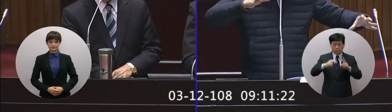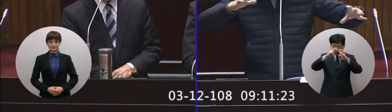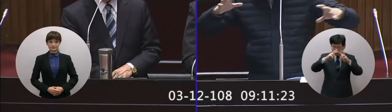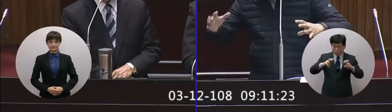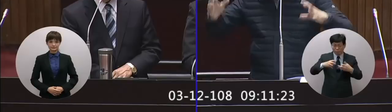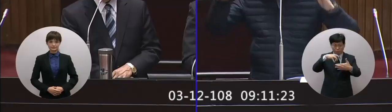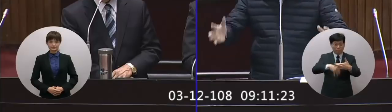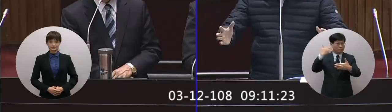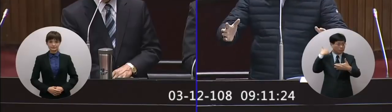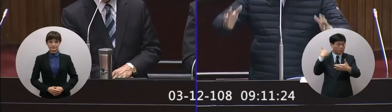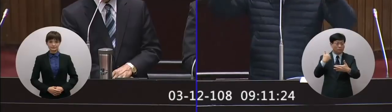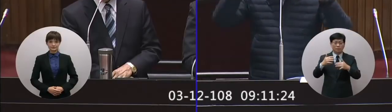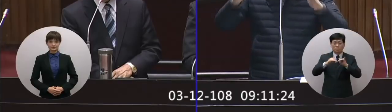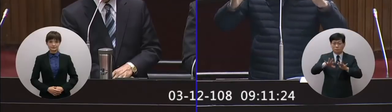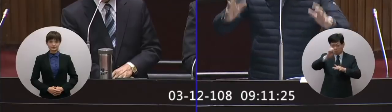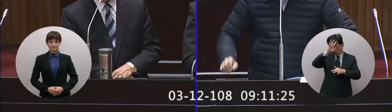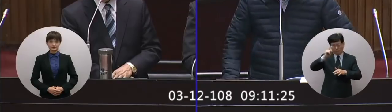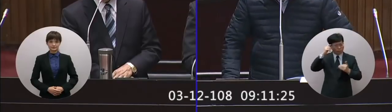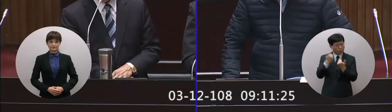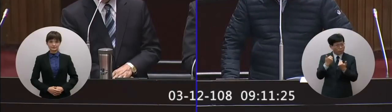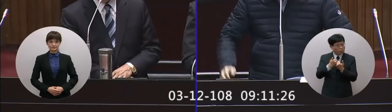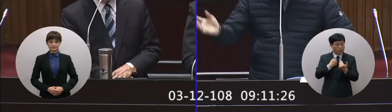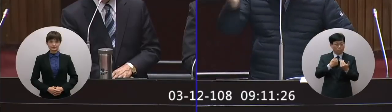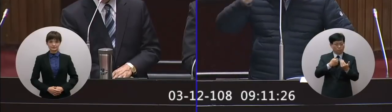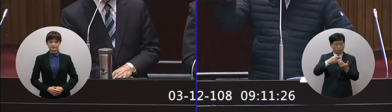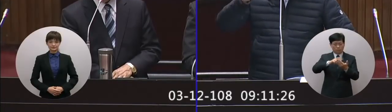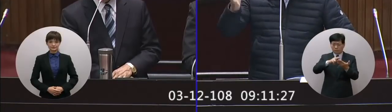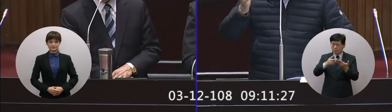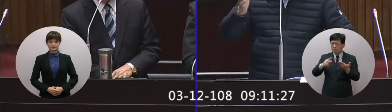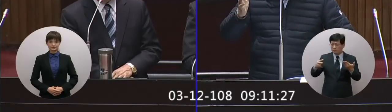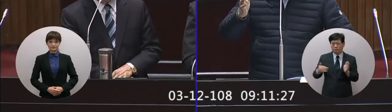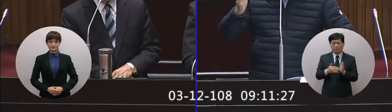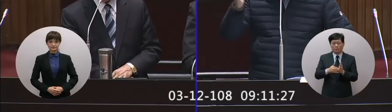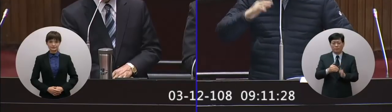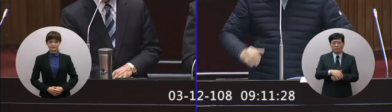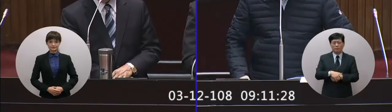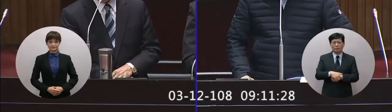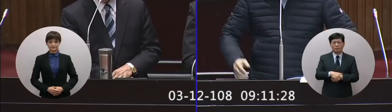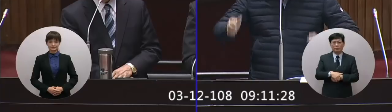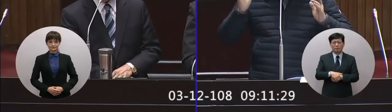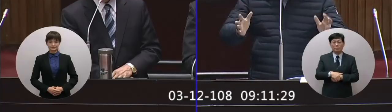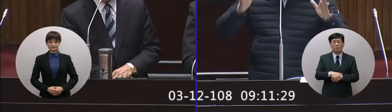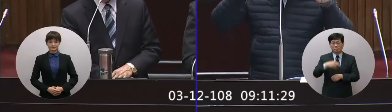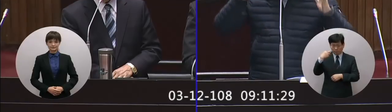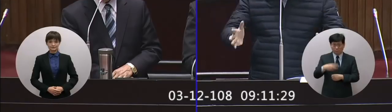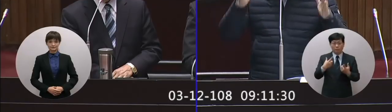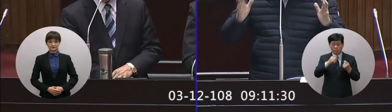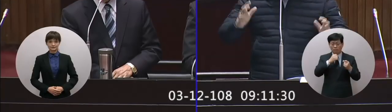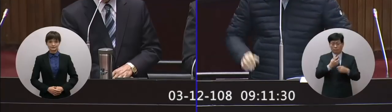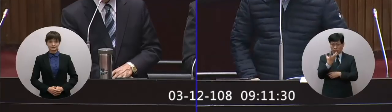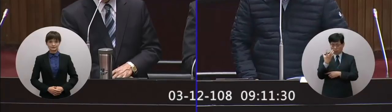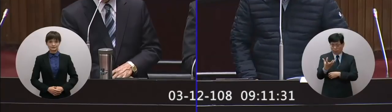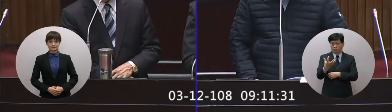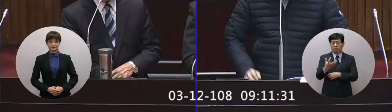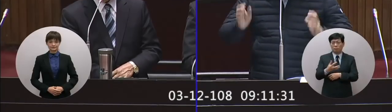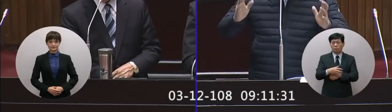所有当时包括民进党全力反对的地方，我把它修过来，把它修了，也接受了绝大